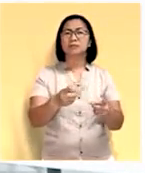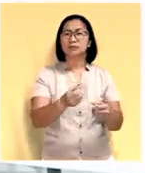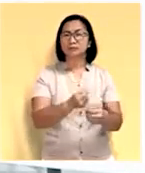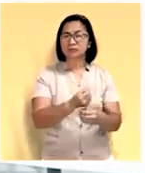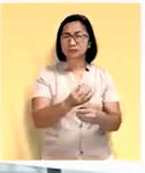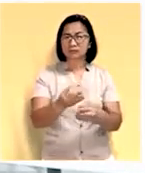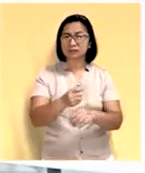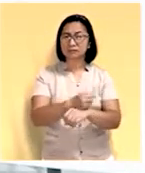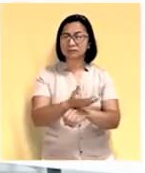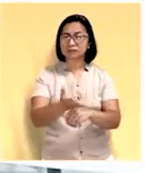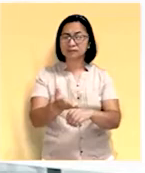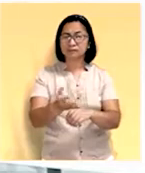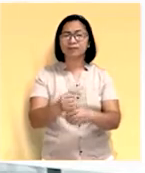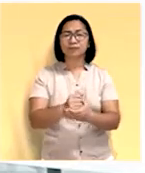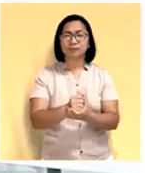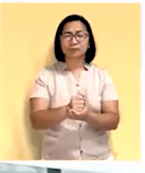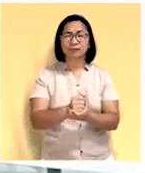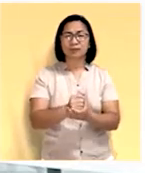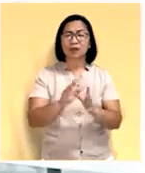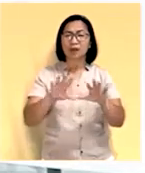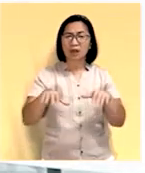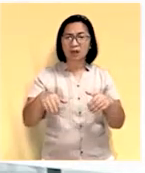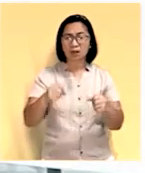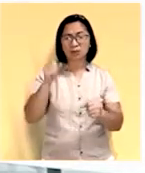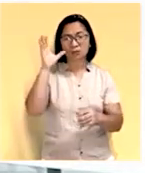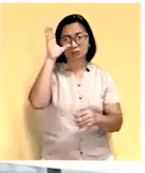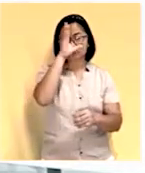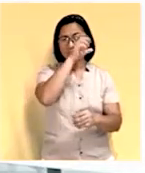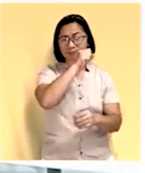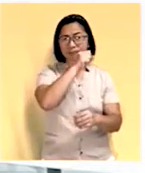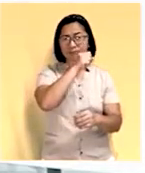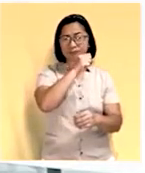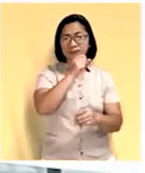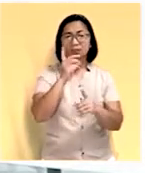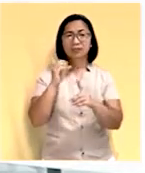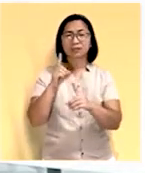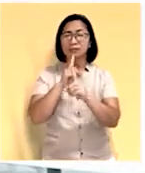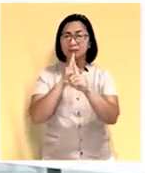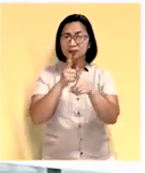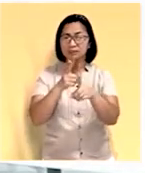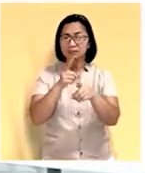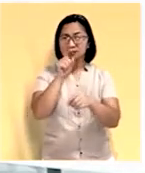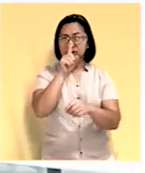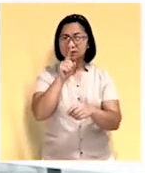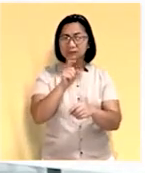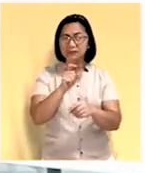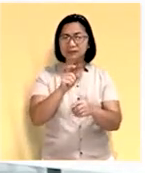natin. Paano po mag-estimate ng difference?